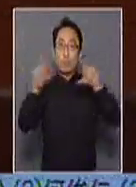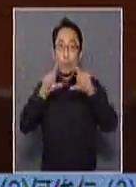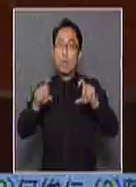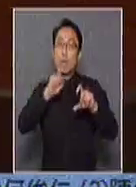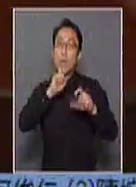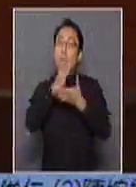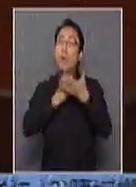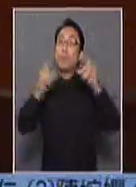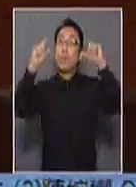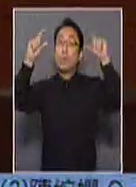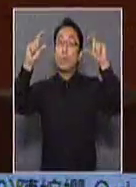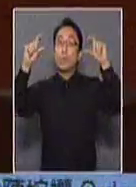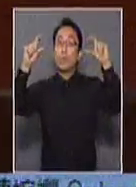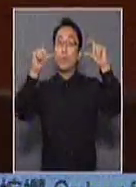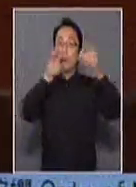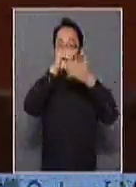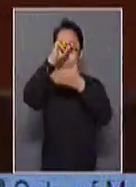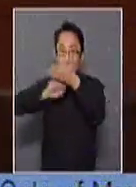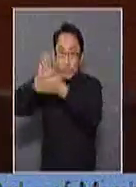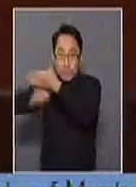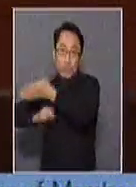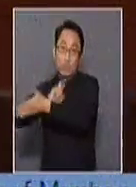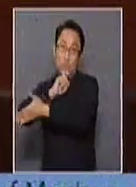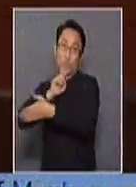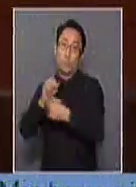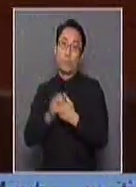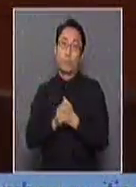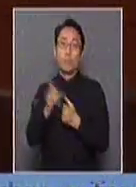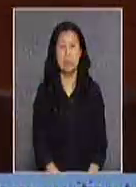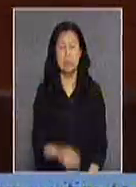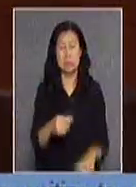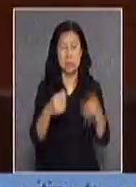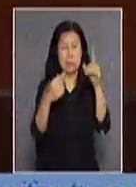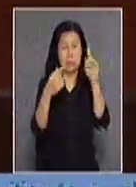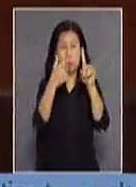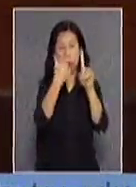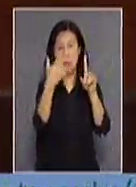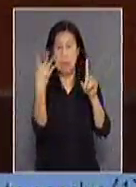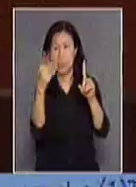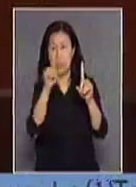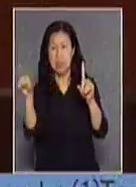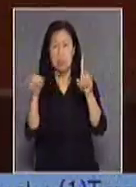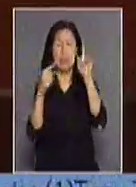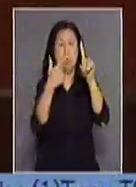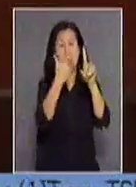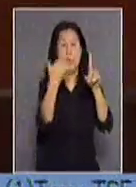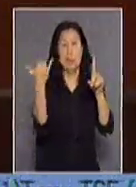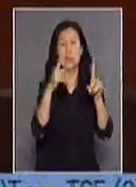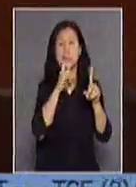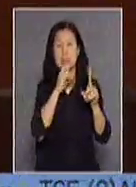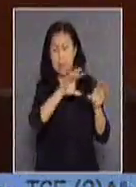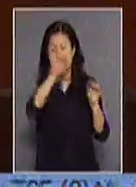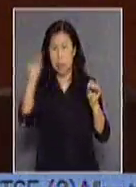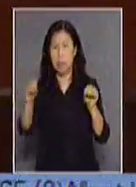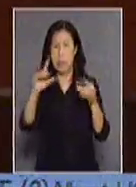呢調走了的。那幾段就是第184至186段調了去文化及創